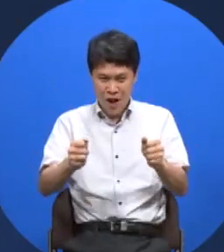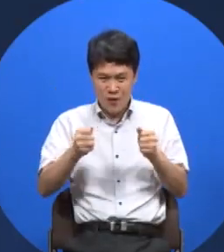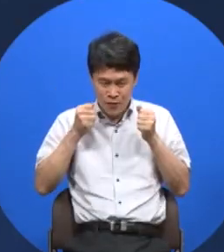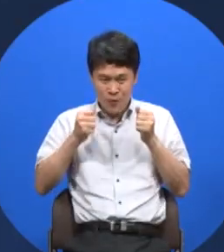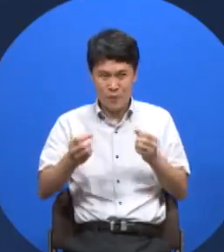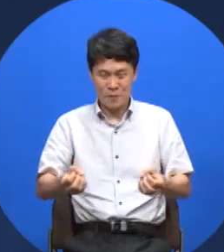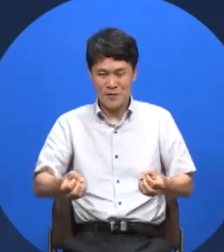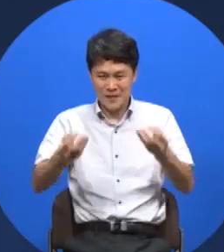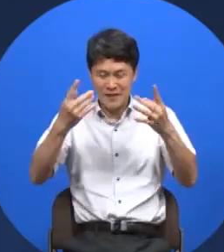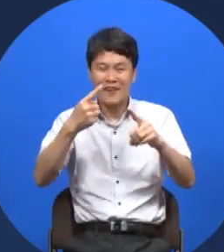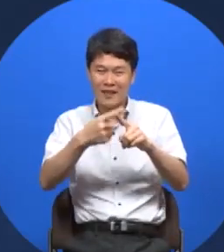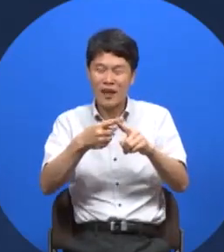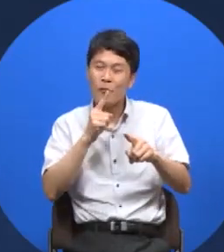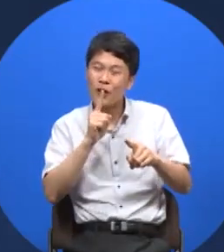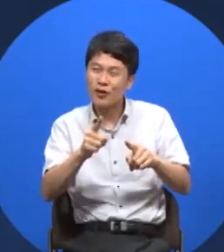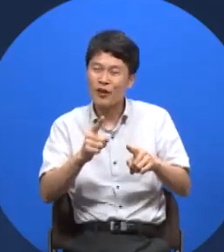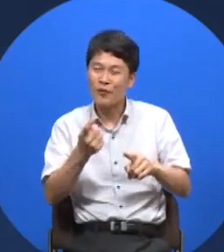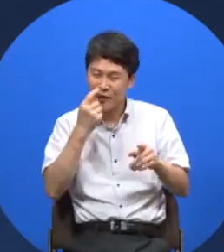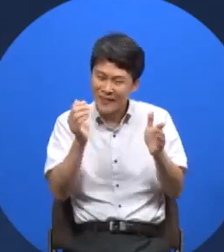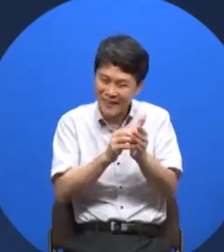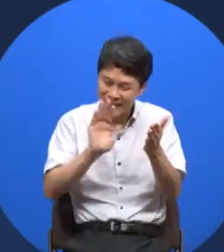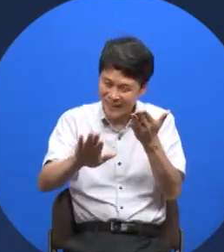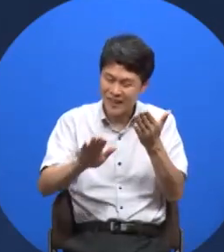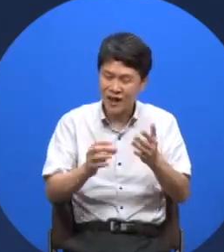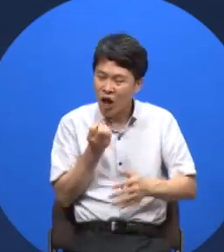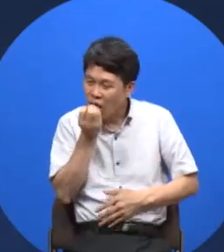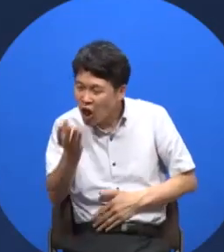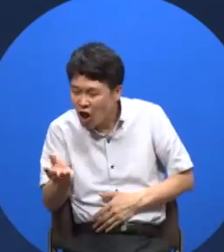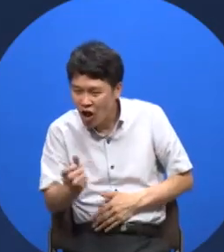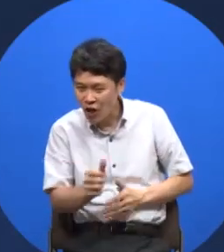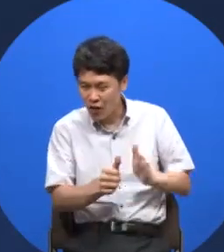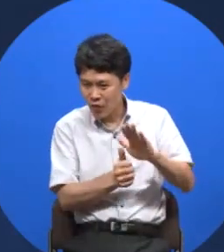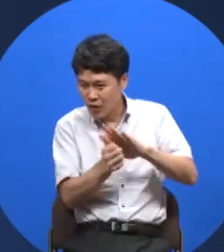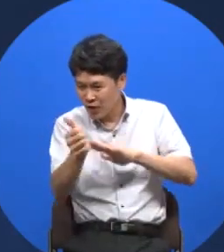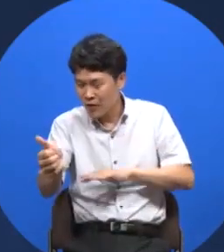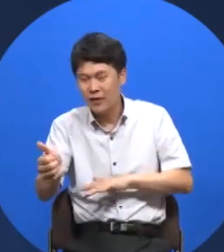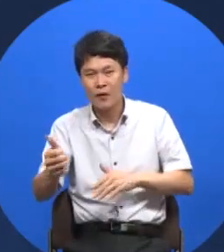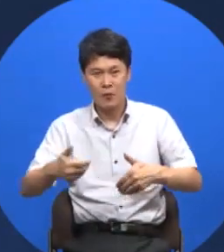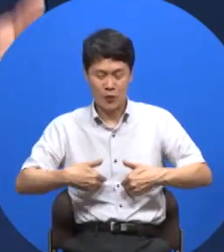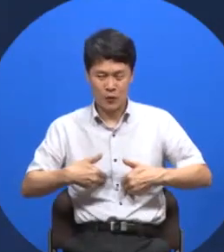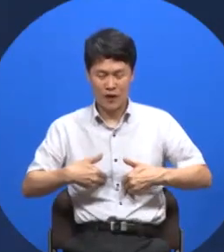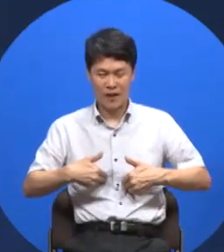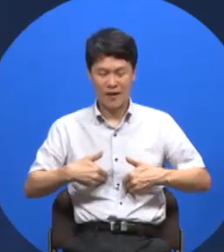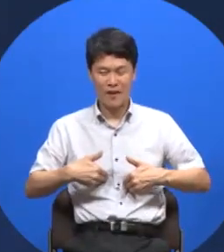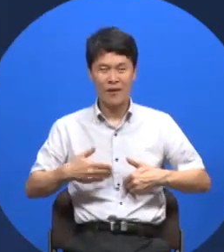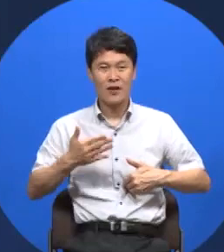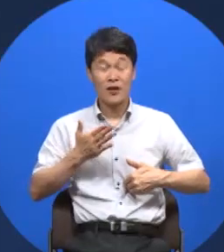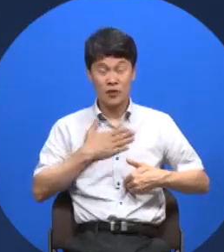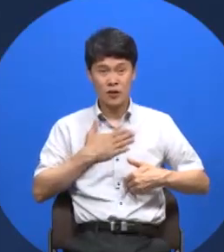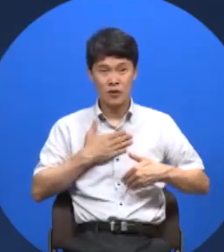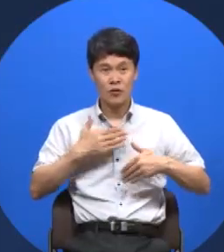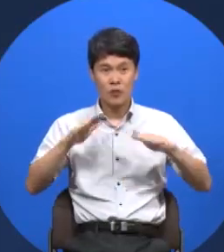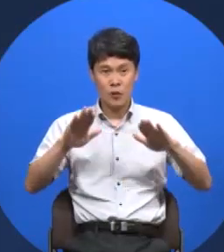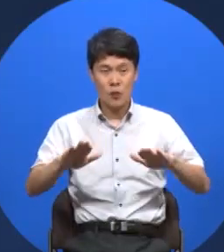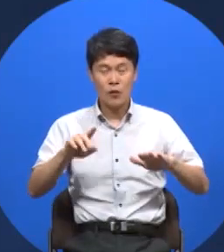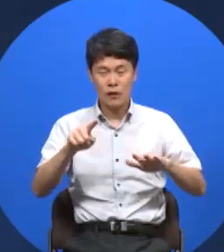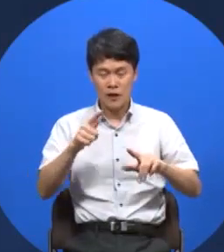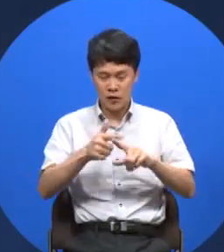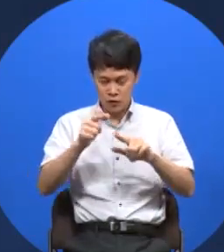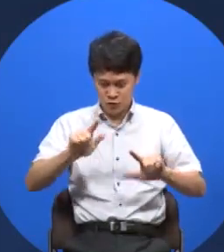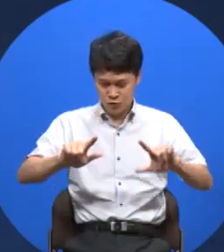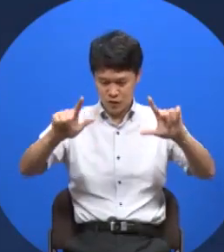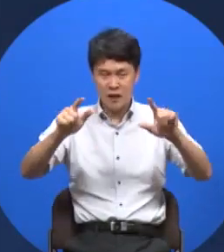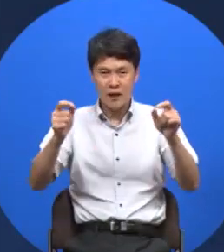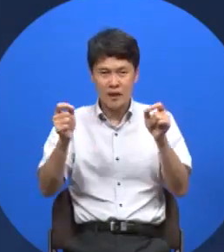이 말이에요. 배웠으니까 이제 나와도 되는 거예요. 나는 오늘 이 주일이 여러분에게 단기